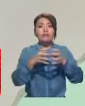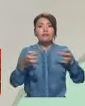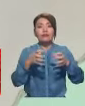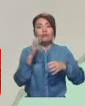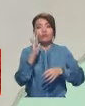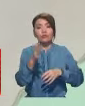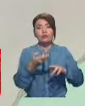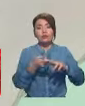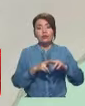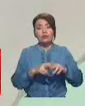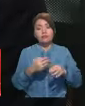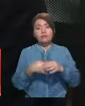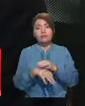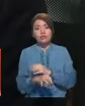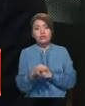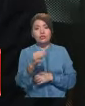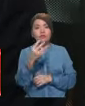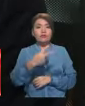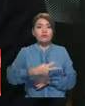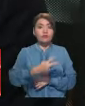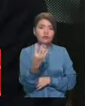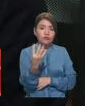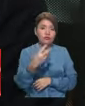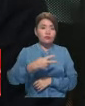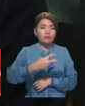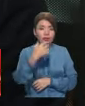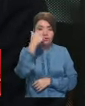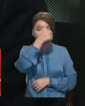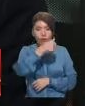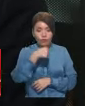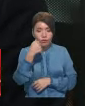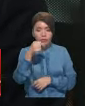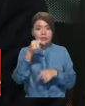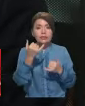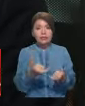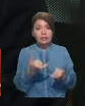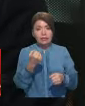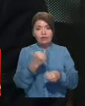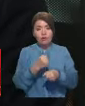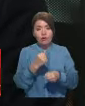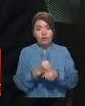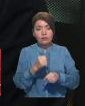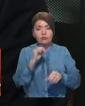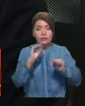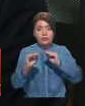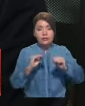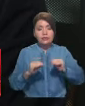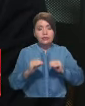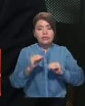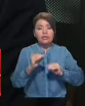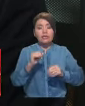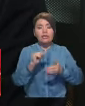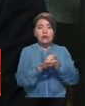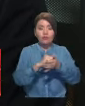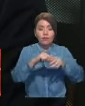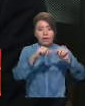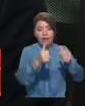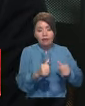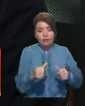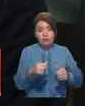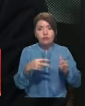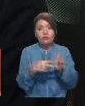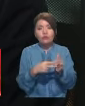Проект предполагается в 2024-2025 году. Сейчас тут работы по разработке соответствующих проектов сметной документации для того, чтобы определить